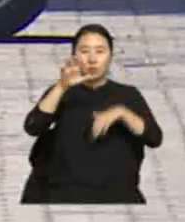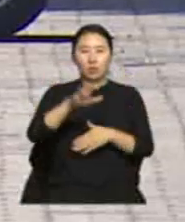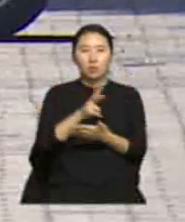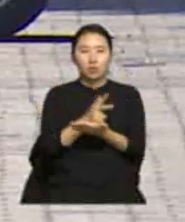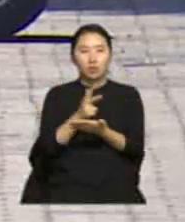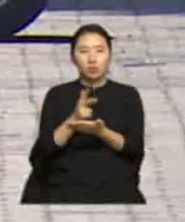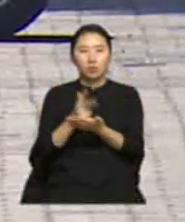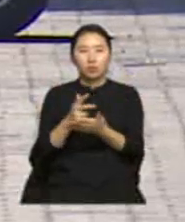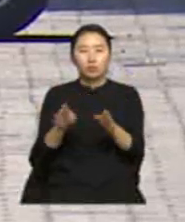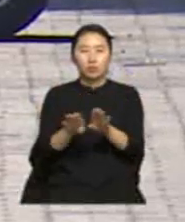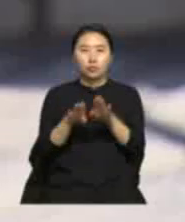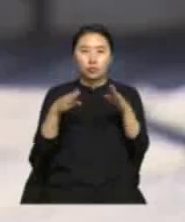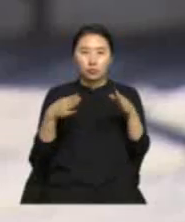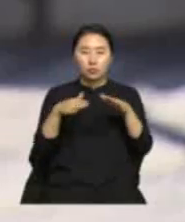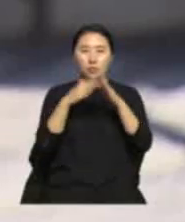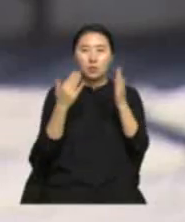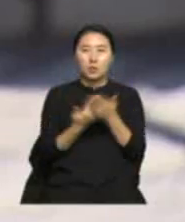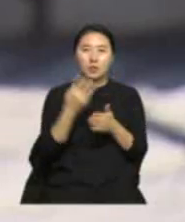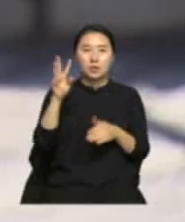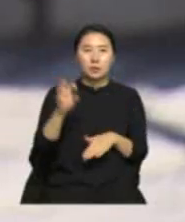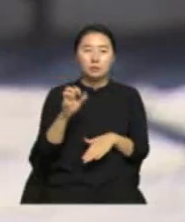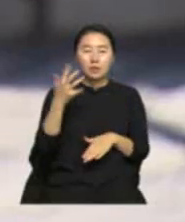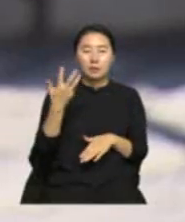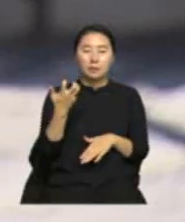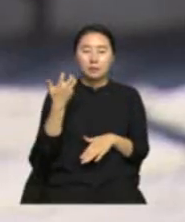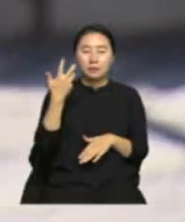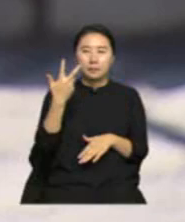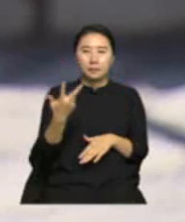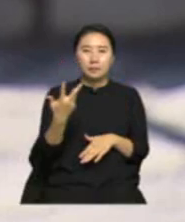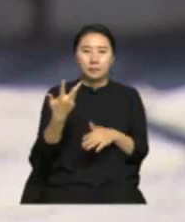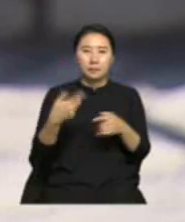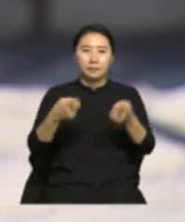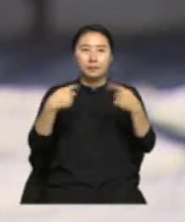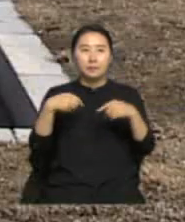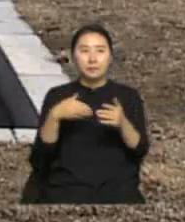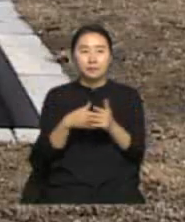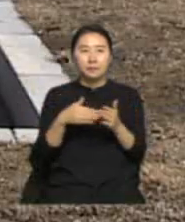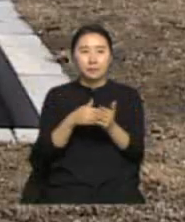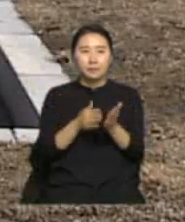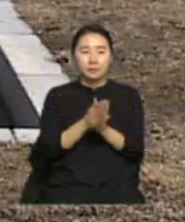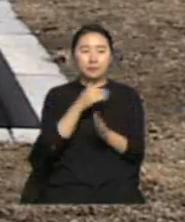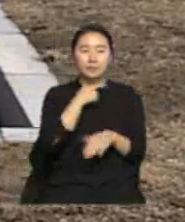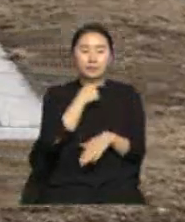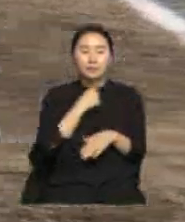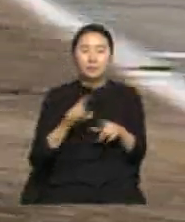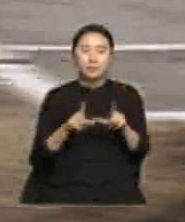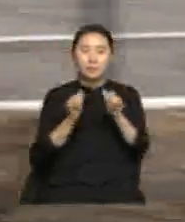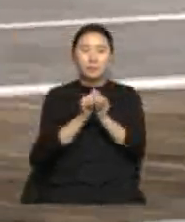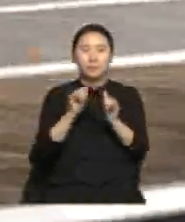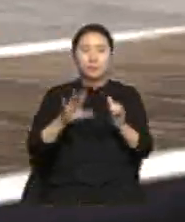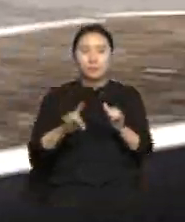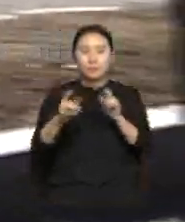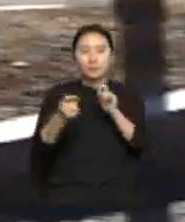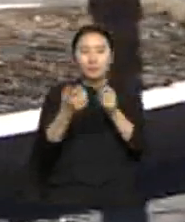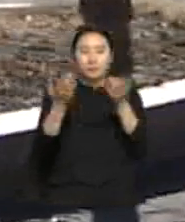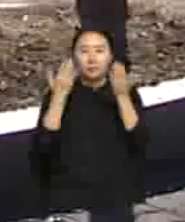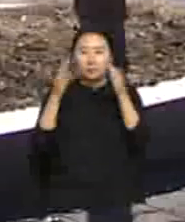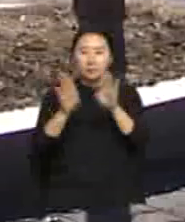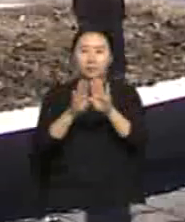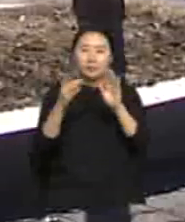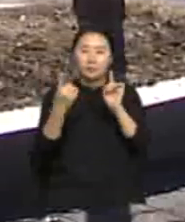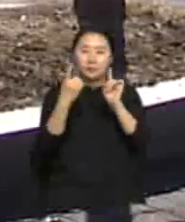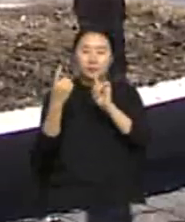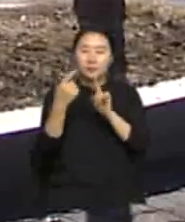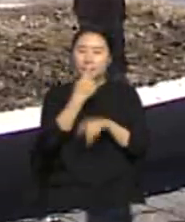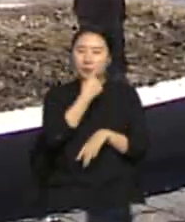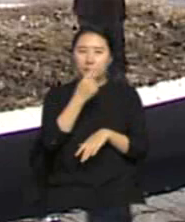무료로 개방합니다. 모두 378곳의 학교가 동참했는데요. 시설 이용을 원하는 주민은 먼저 인근 학교가 개방